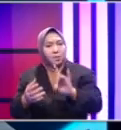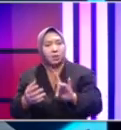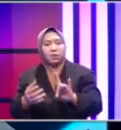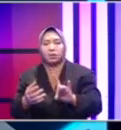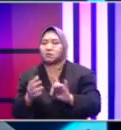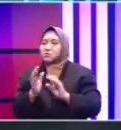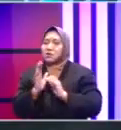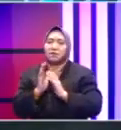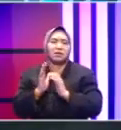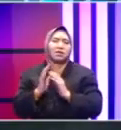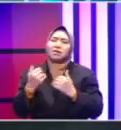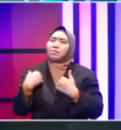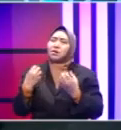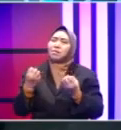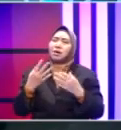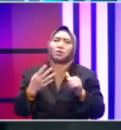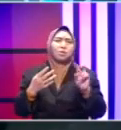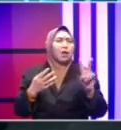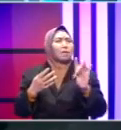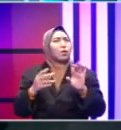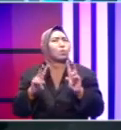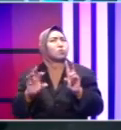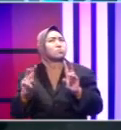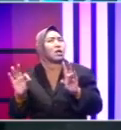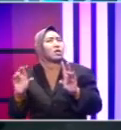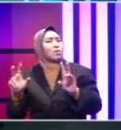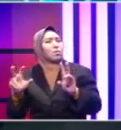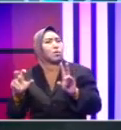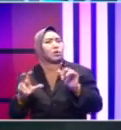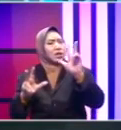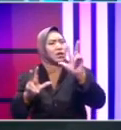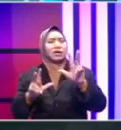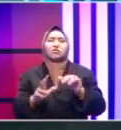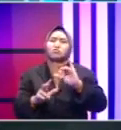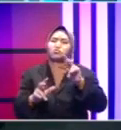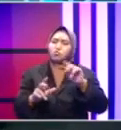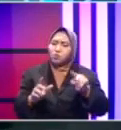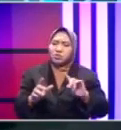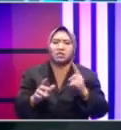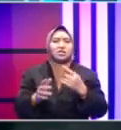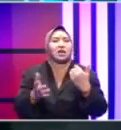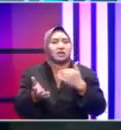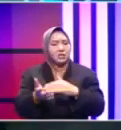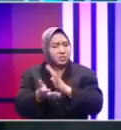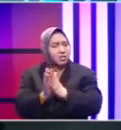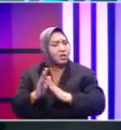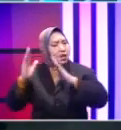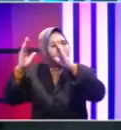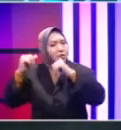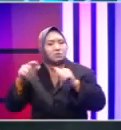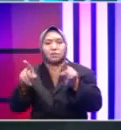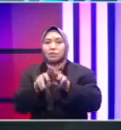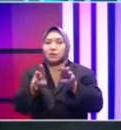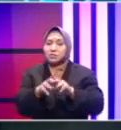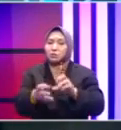hingga berjudul hidup 830 cepat masuk ga Jujur saja lagi bahwa Moskow menjadi mudah-mudahan seperti